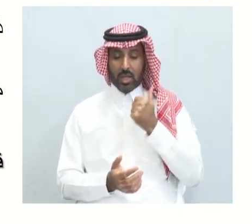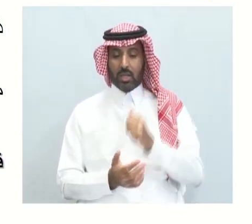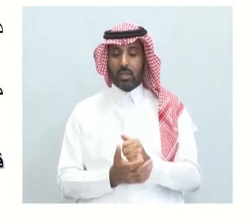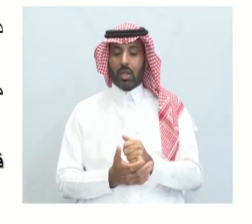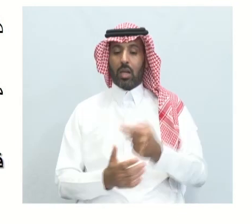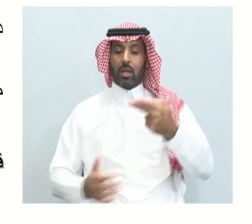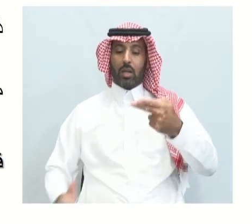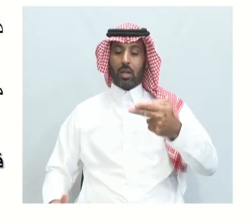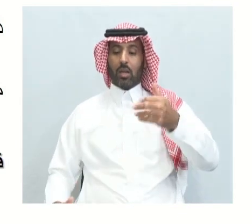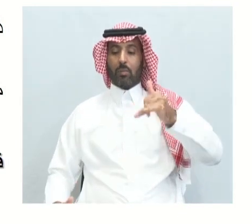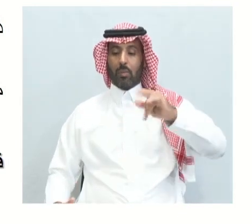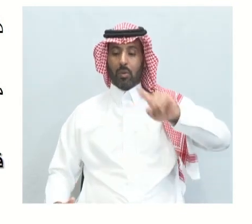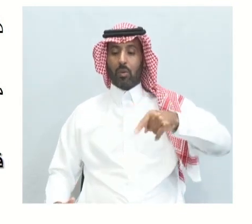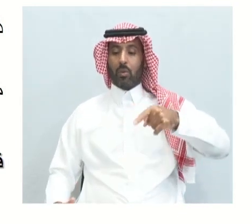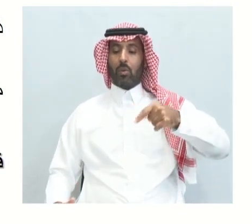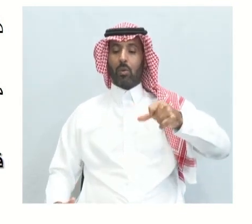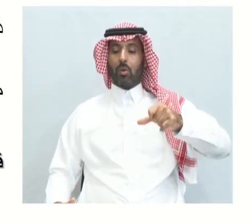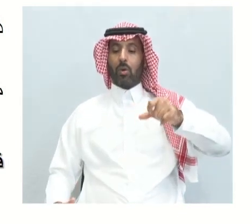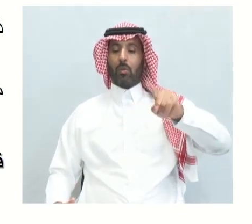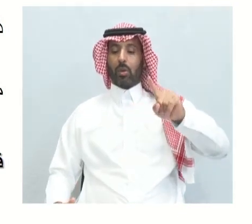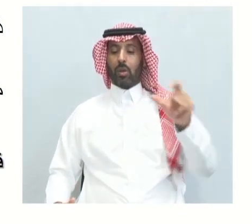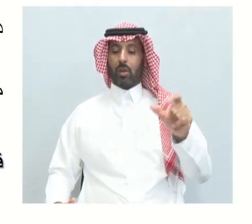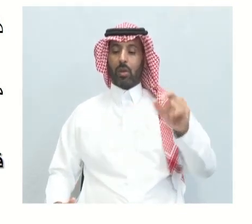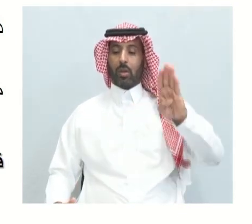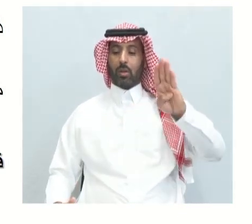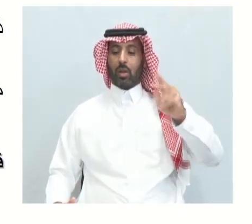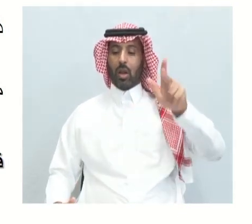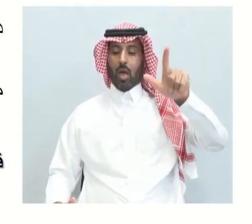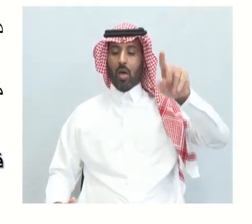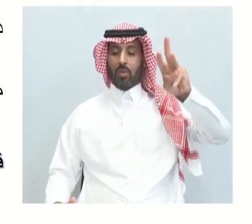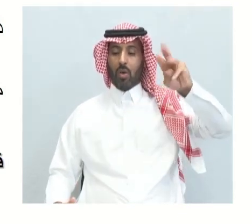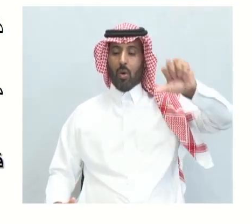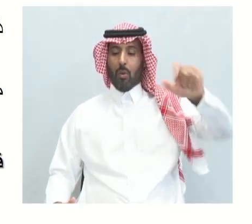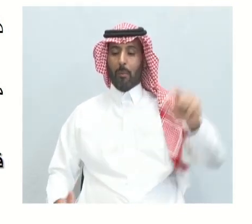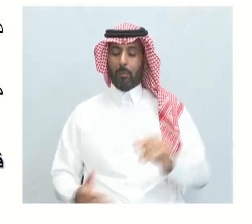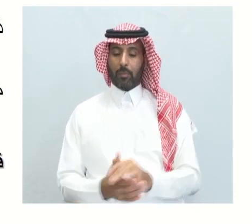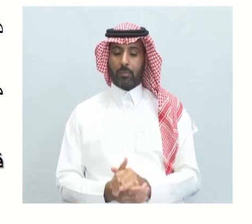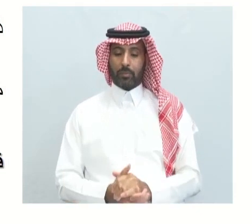حين قال فاعرض اليمامه واشمخرت كاسف بايدي